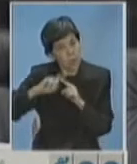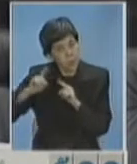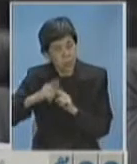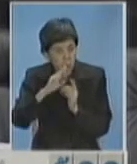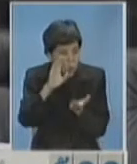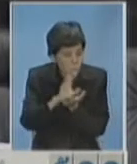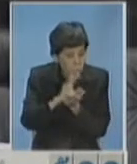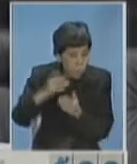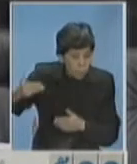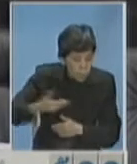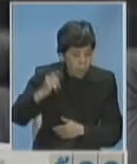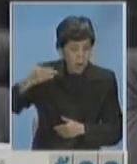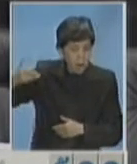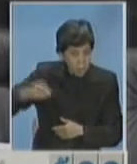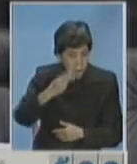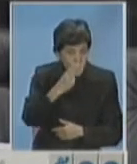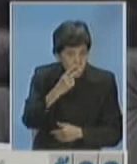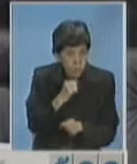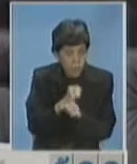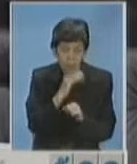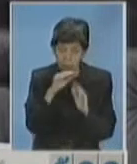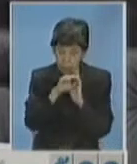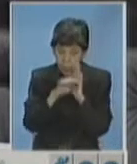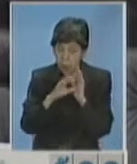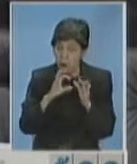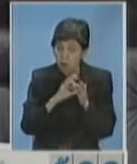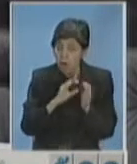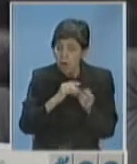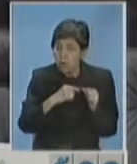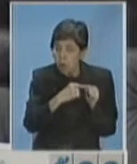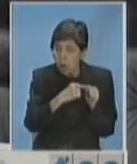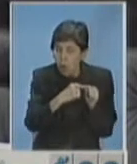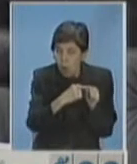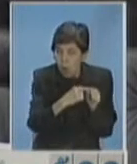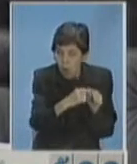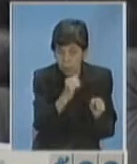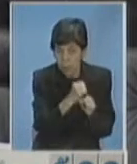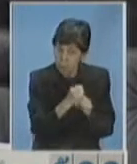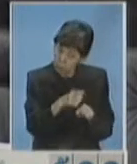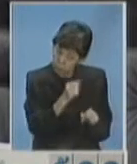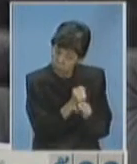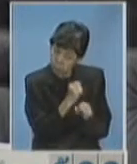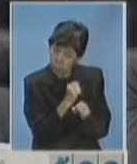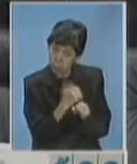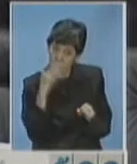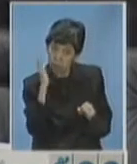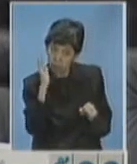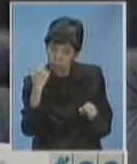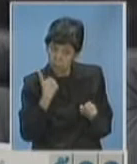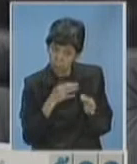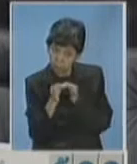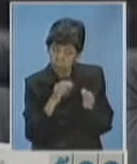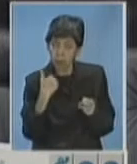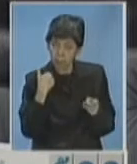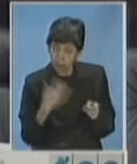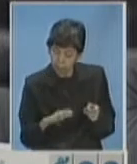งบที่ขอมาใหม่เป็นรายการใหม่รายการใดที่เป็นงบผูกพันมาแล้วเนี่ยเรามักจะดูว่าเขาได้เคยอภิปรายให้ข้อสังเกตมา